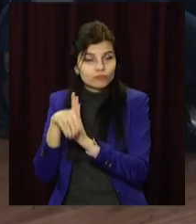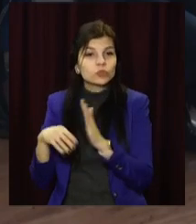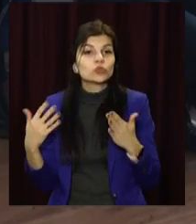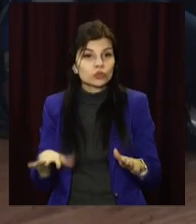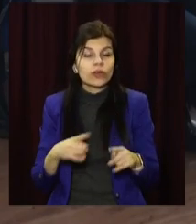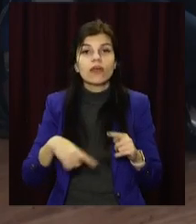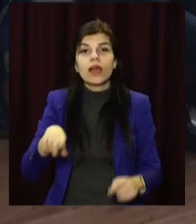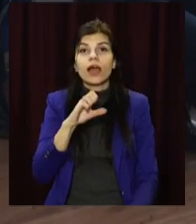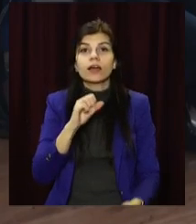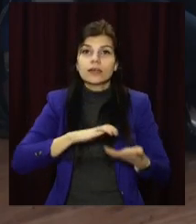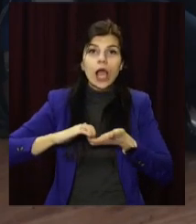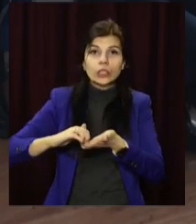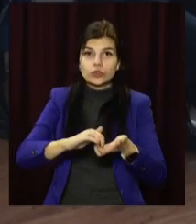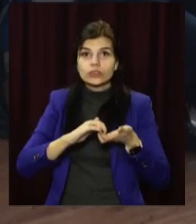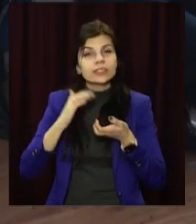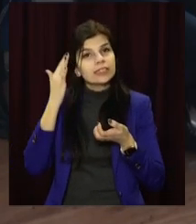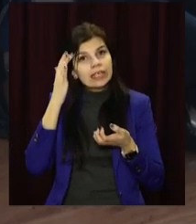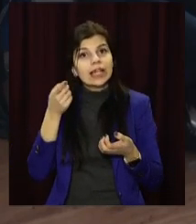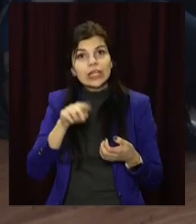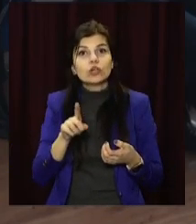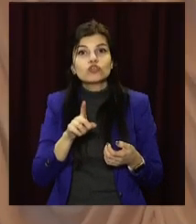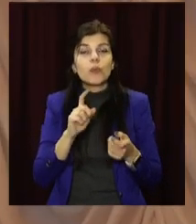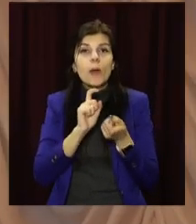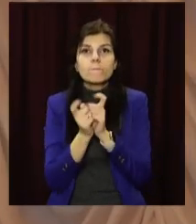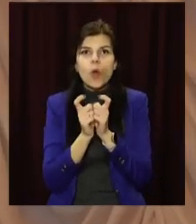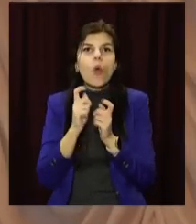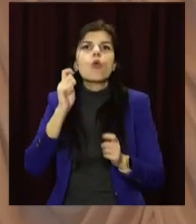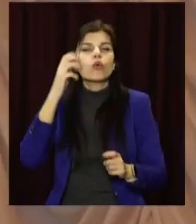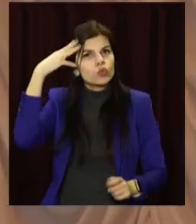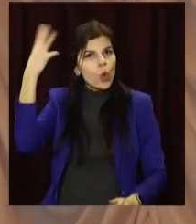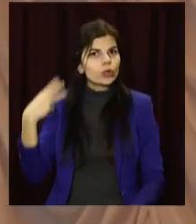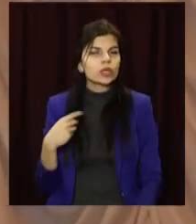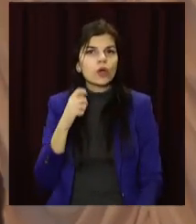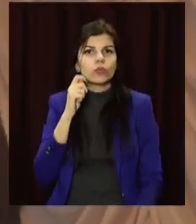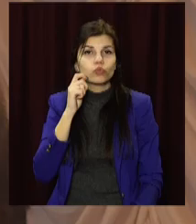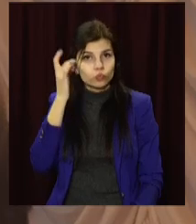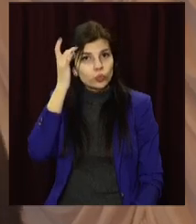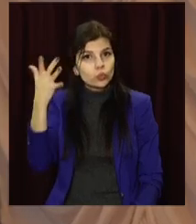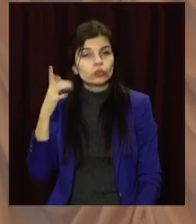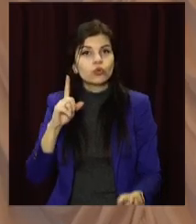учасники асоціації збираються працювати над тим, аби бойова козацька культура мала більше